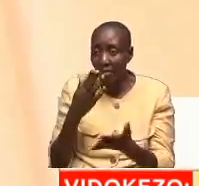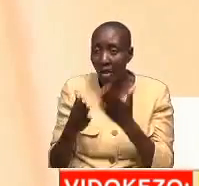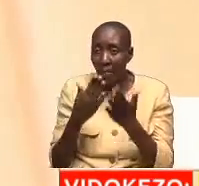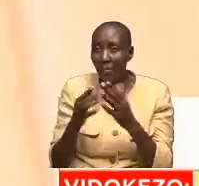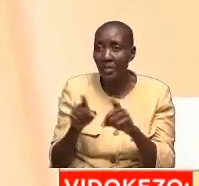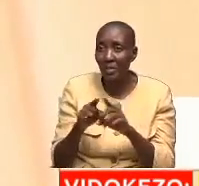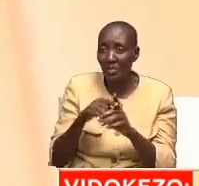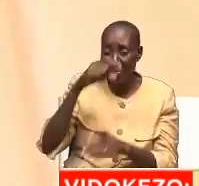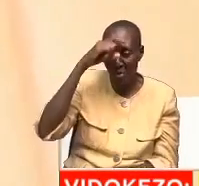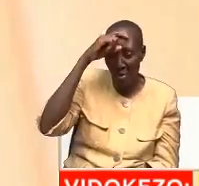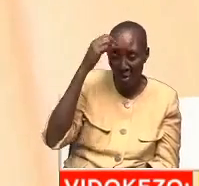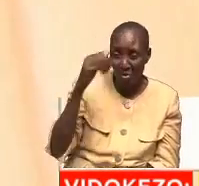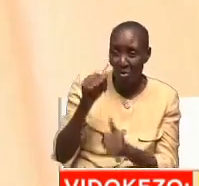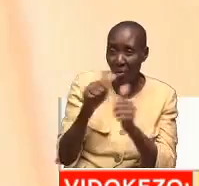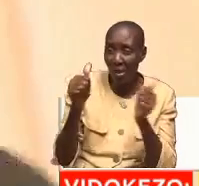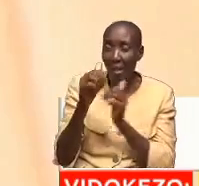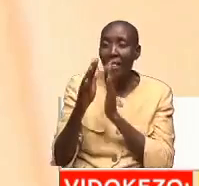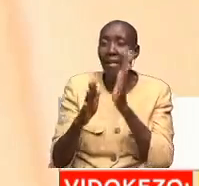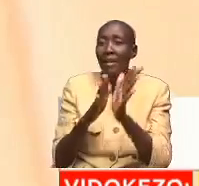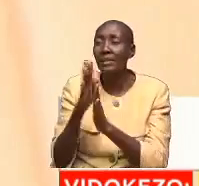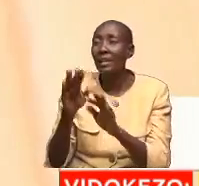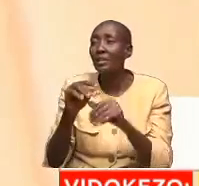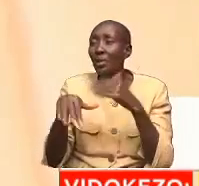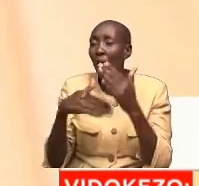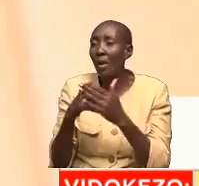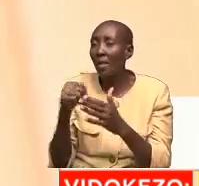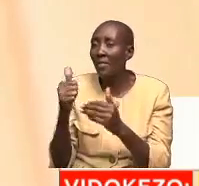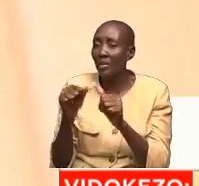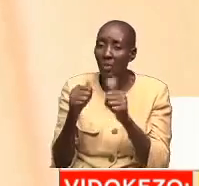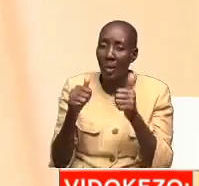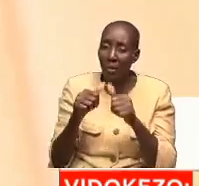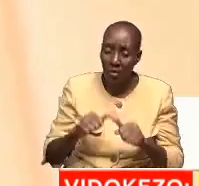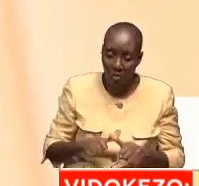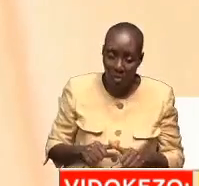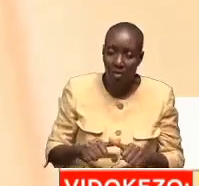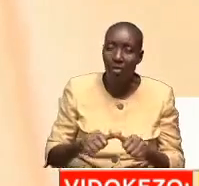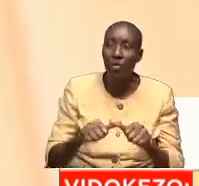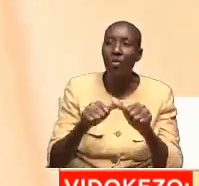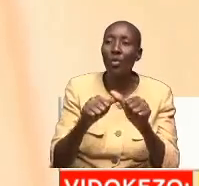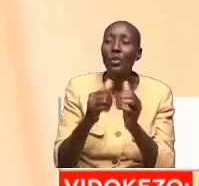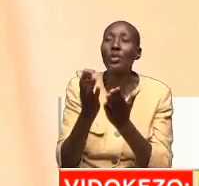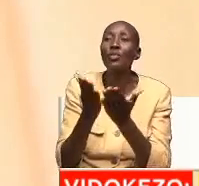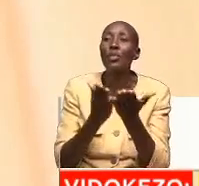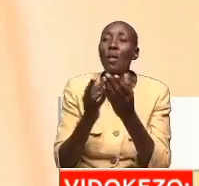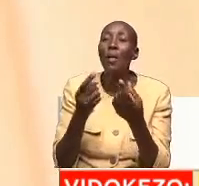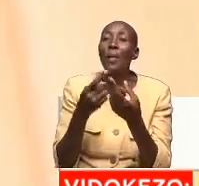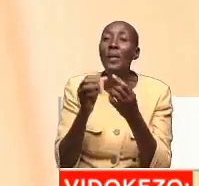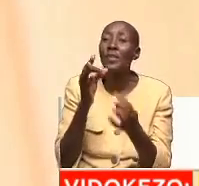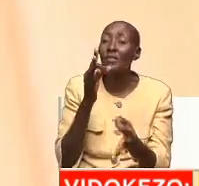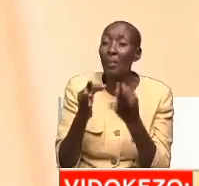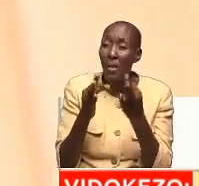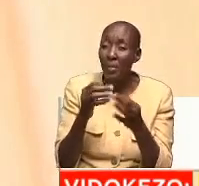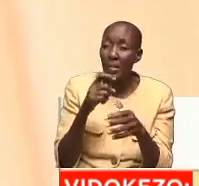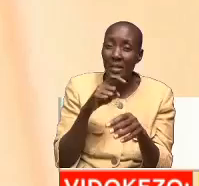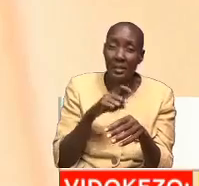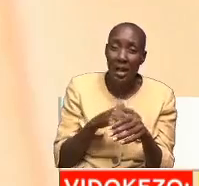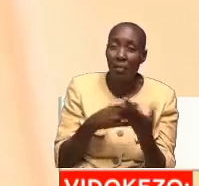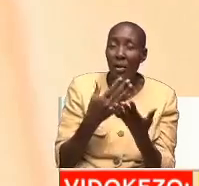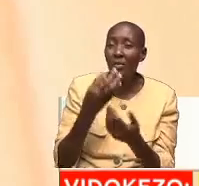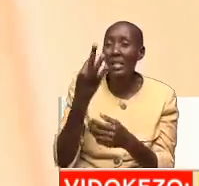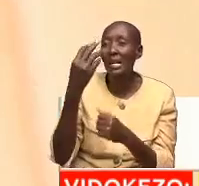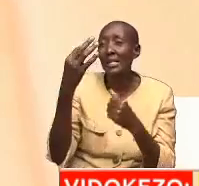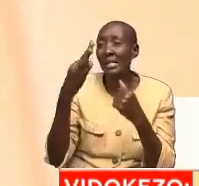sawa, hizi symptoms zote ziko sawa, tunamtuma huko akaendelee kuhudumiwa. Lakini tukipata screen temperature yake iko above